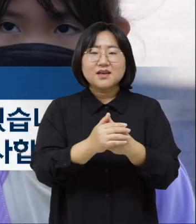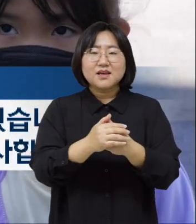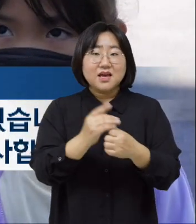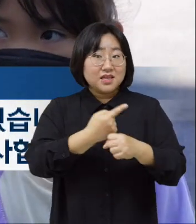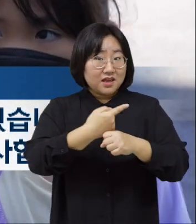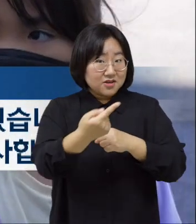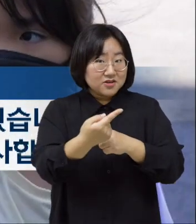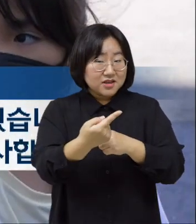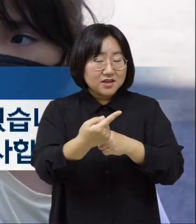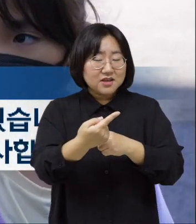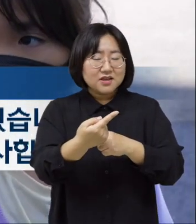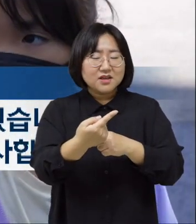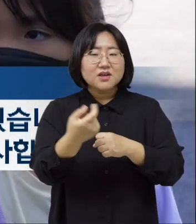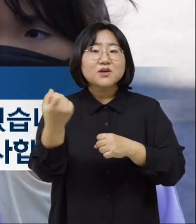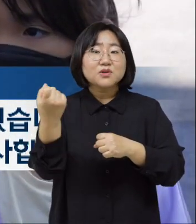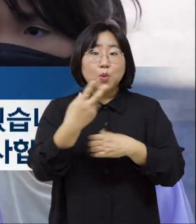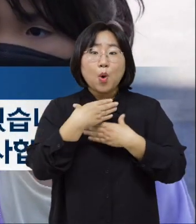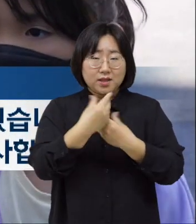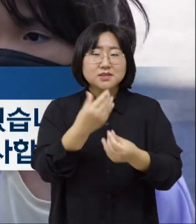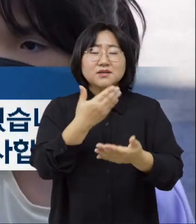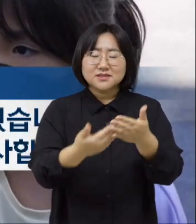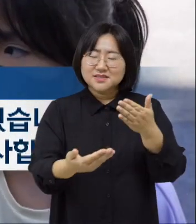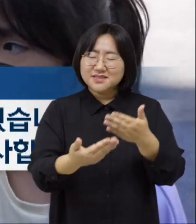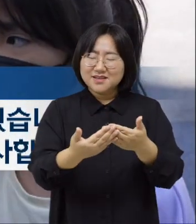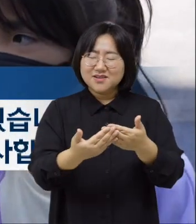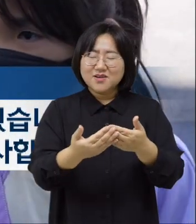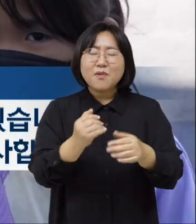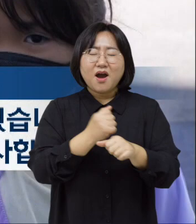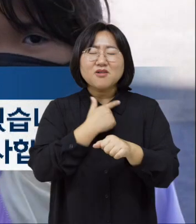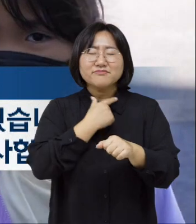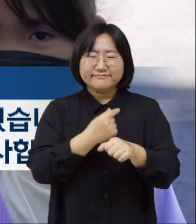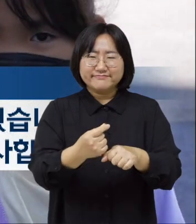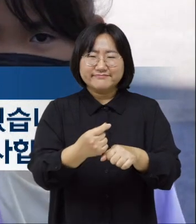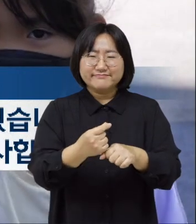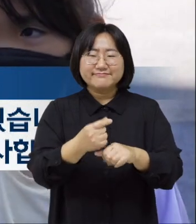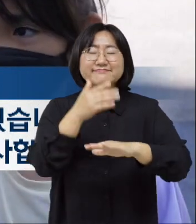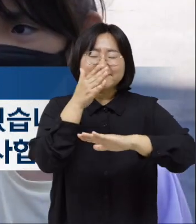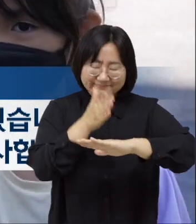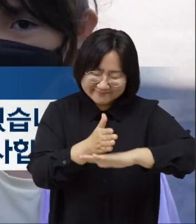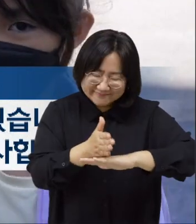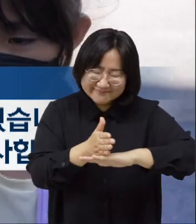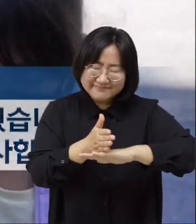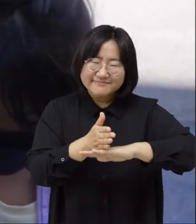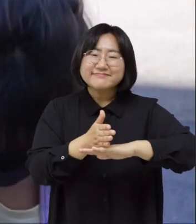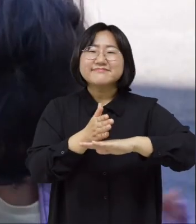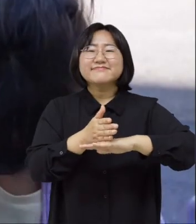내년에도 안전체험을 하고 싶습니다. 감사합니다.